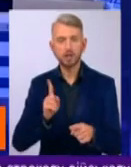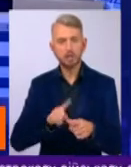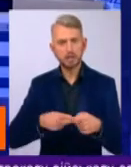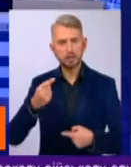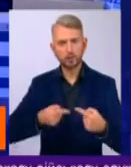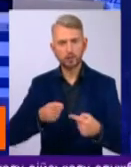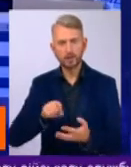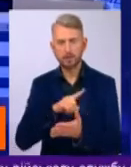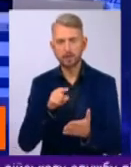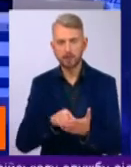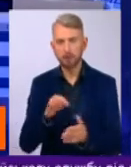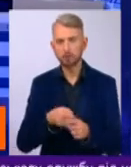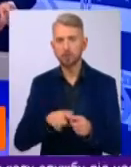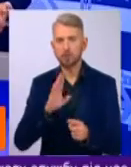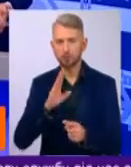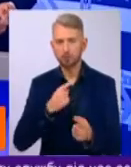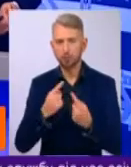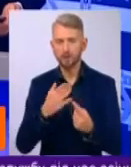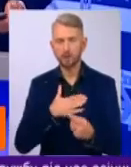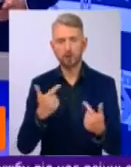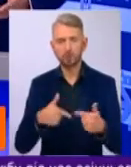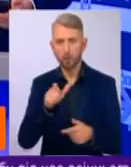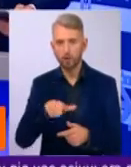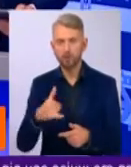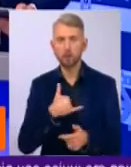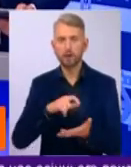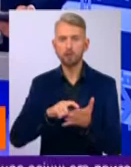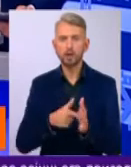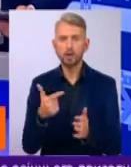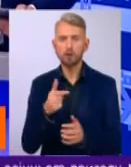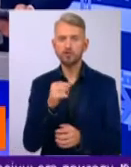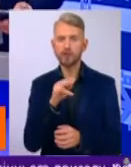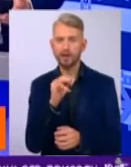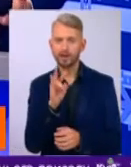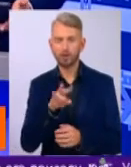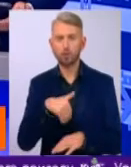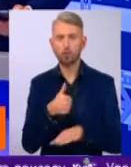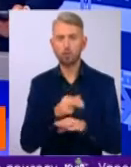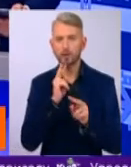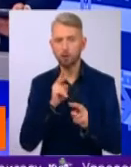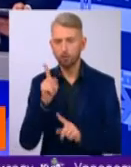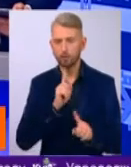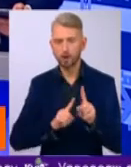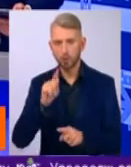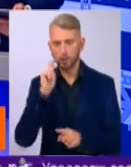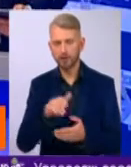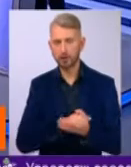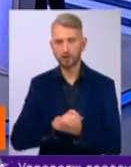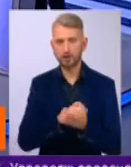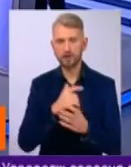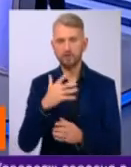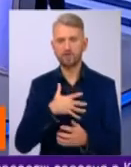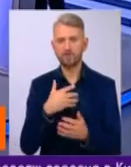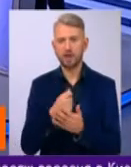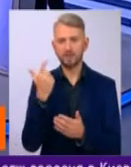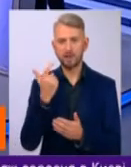дискусійне питання, і про це ми будемо говорити з нашими гостями. У нас в студії Георгій Учайкін, голова наглядової ради Української асоціації власників